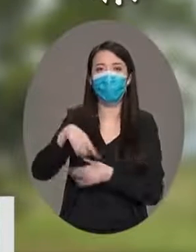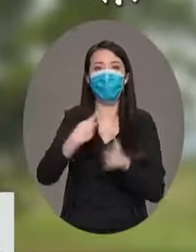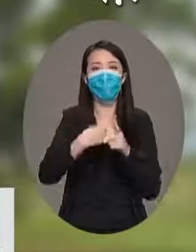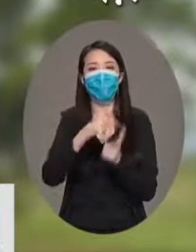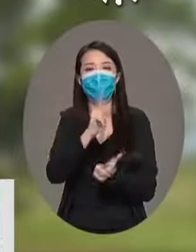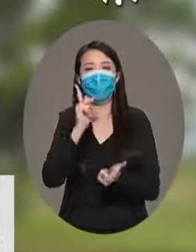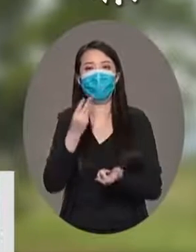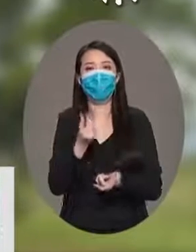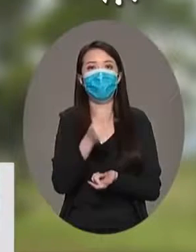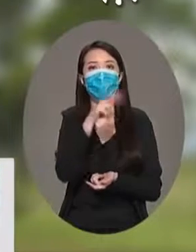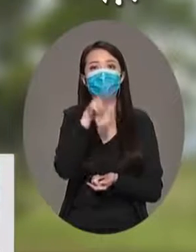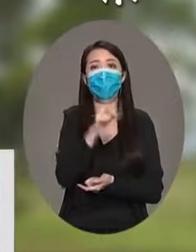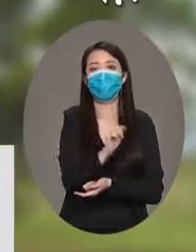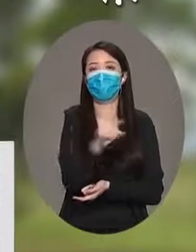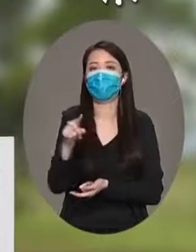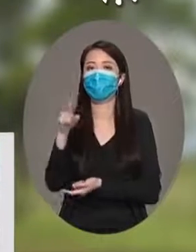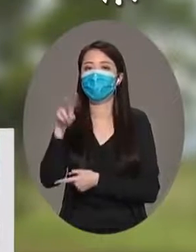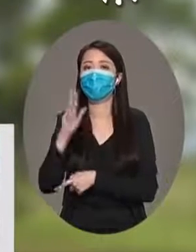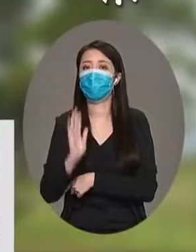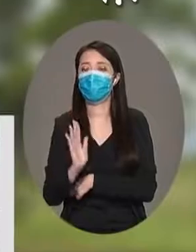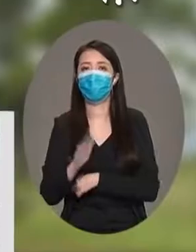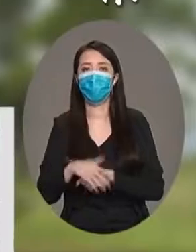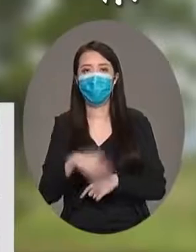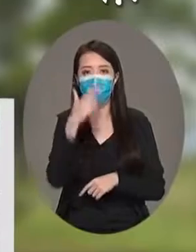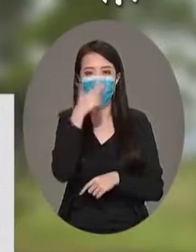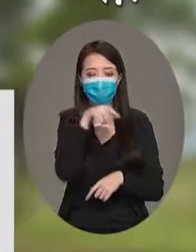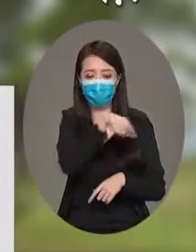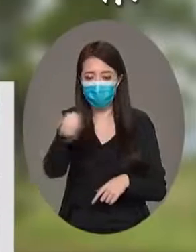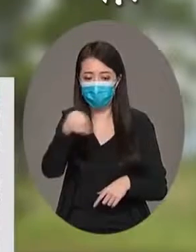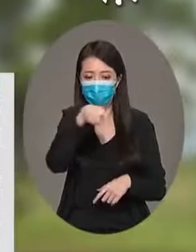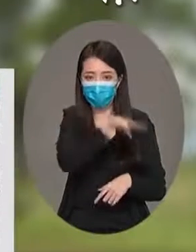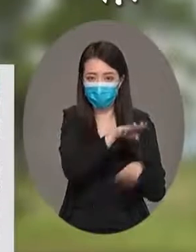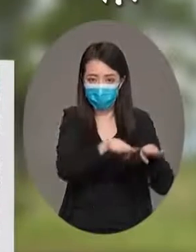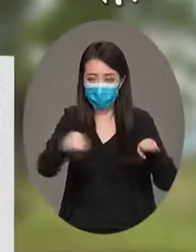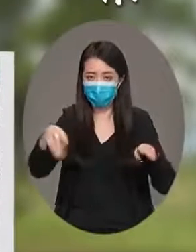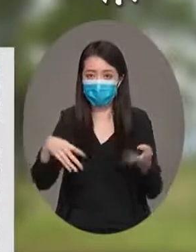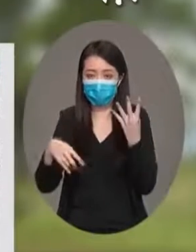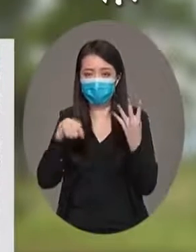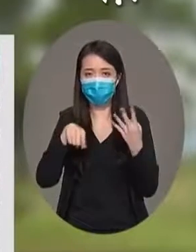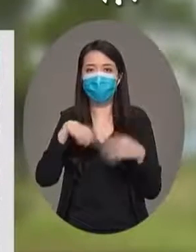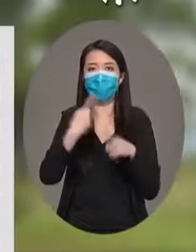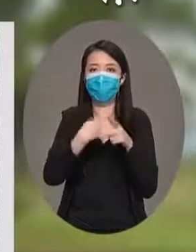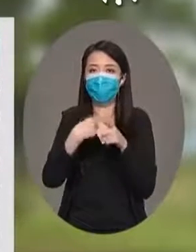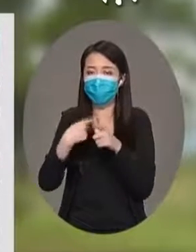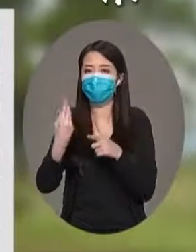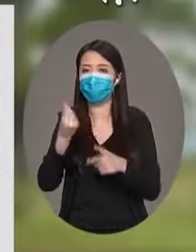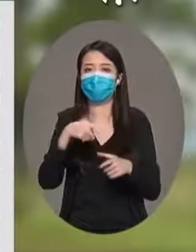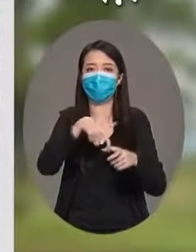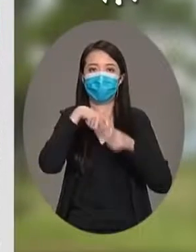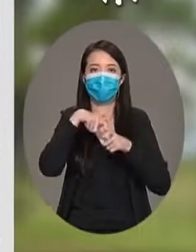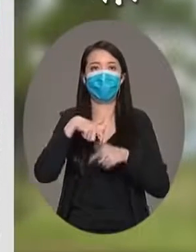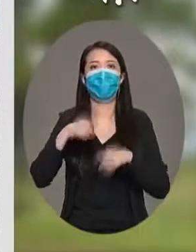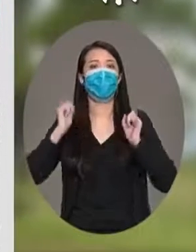由2100到2500元不等，估計4個非法車場每個月出租車位的收入